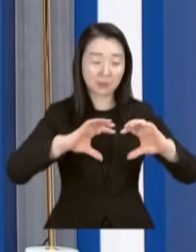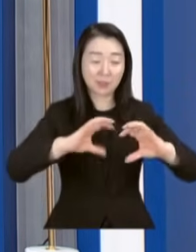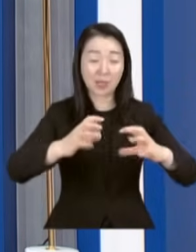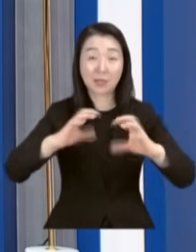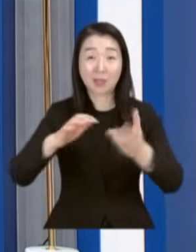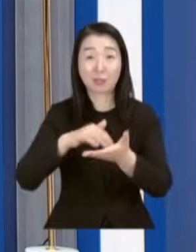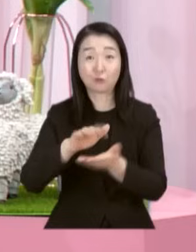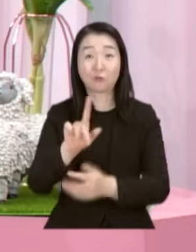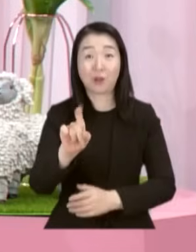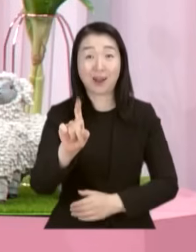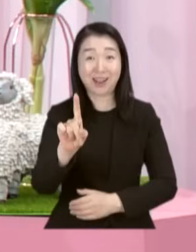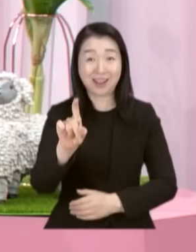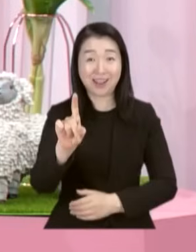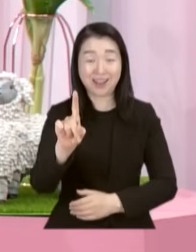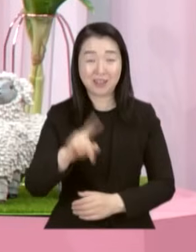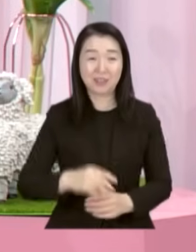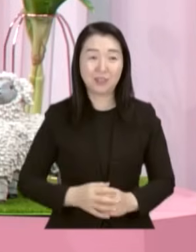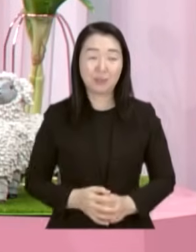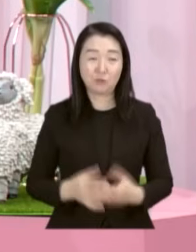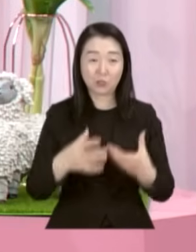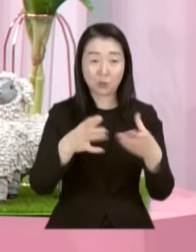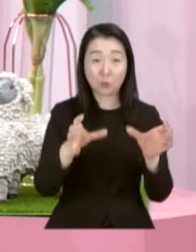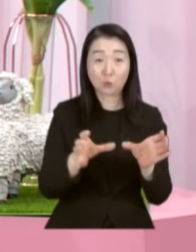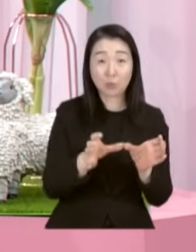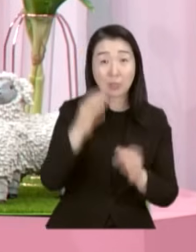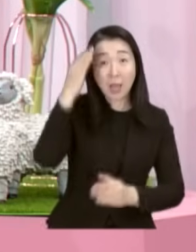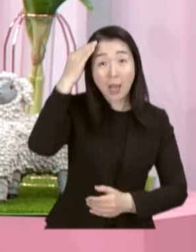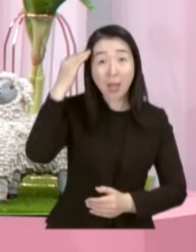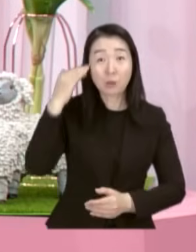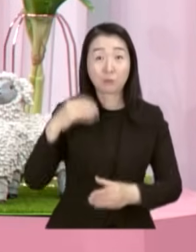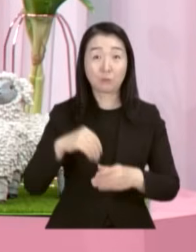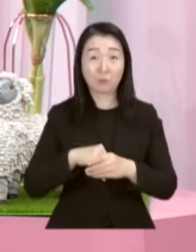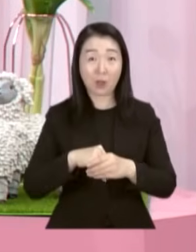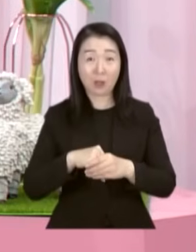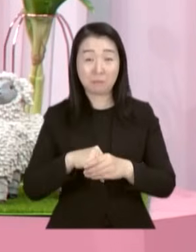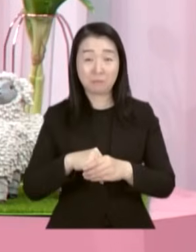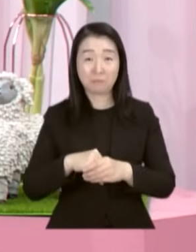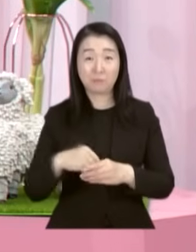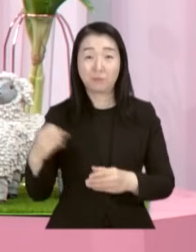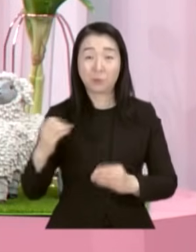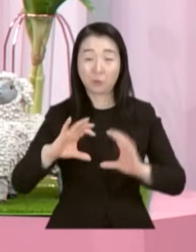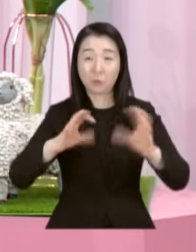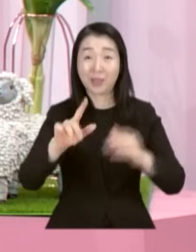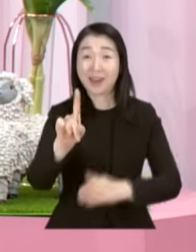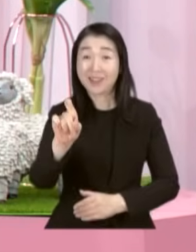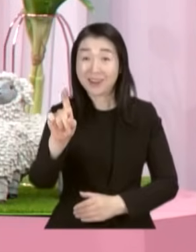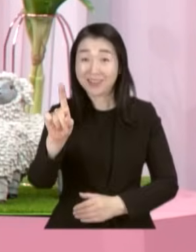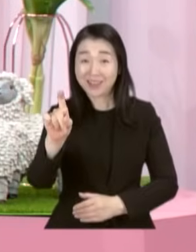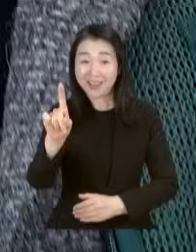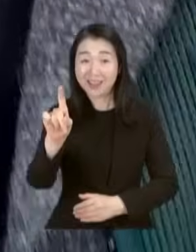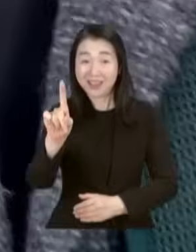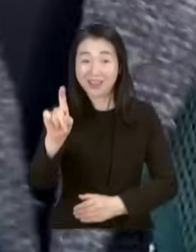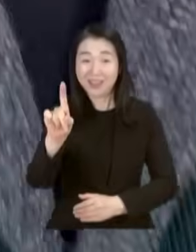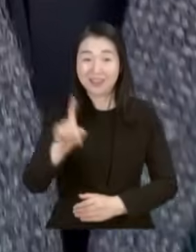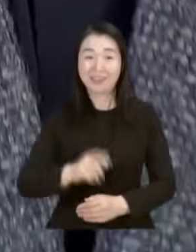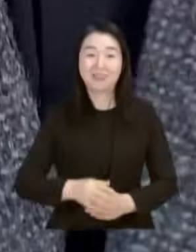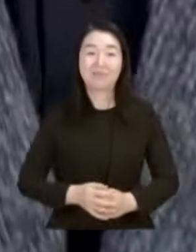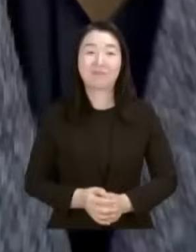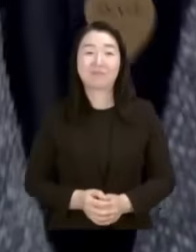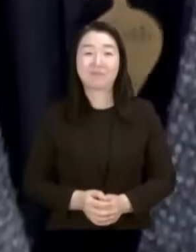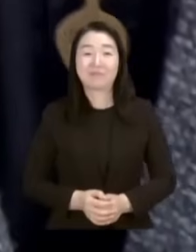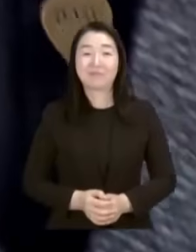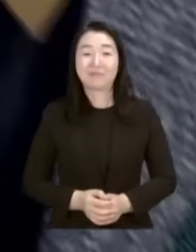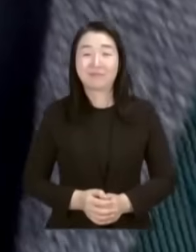11나라 네네. 우리 다일 공동체가 있는 한국을 비롯해서 11나라의 네.